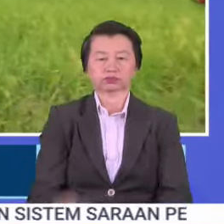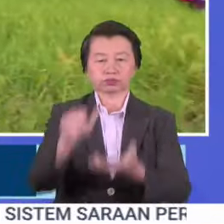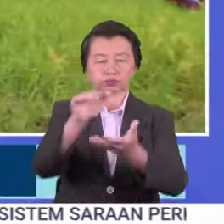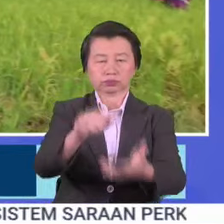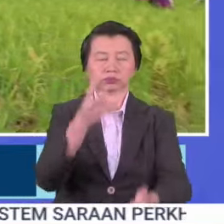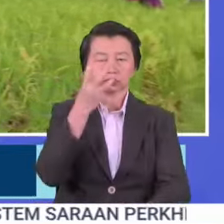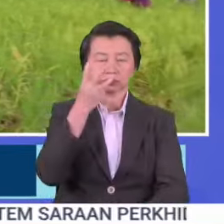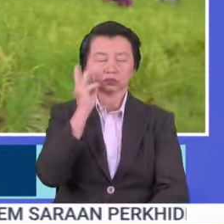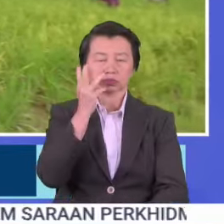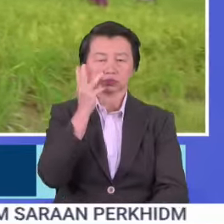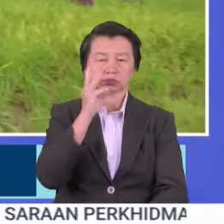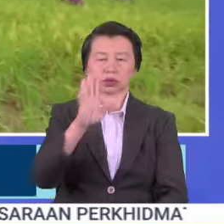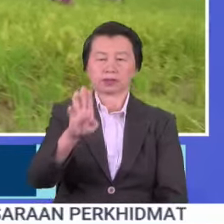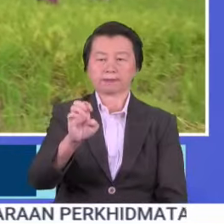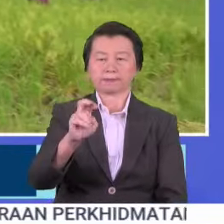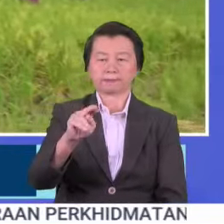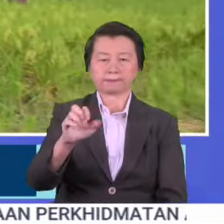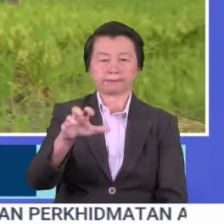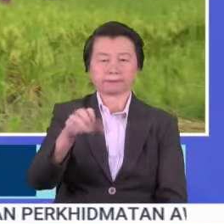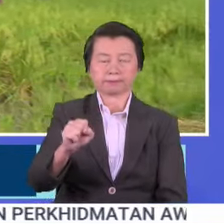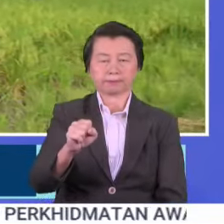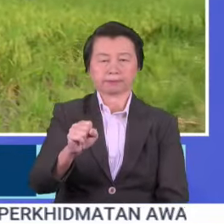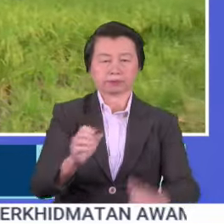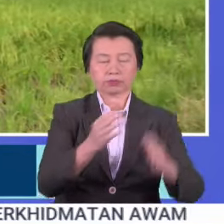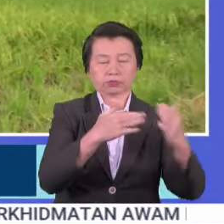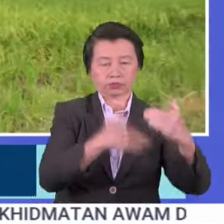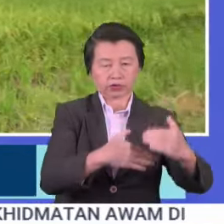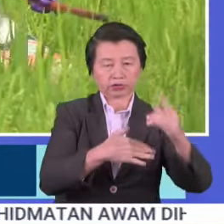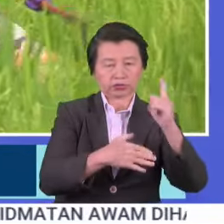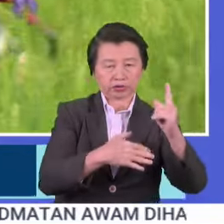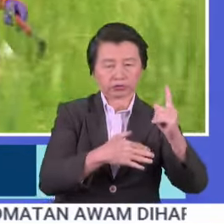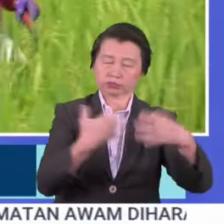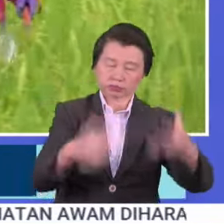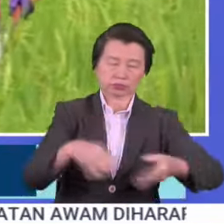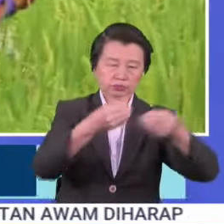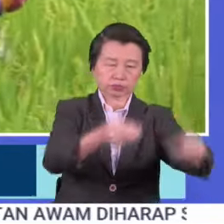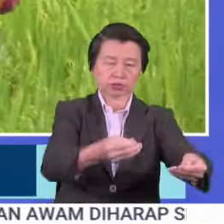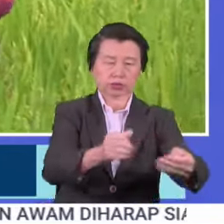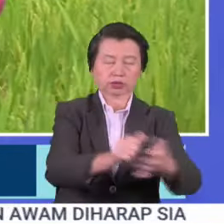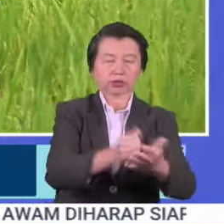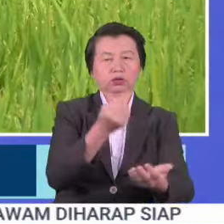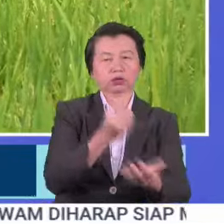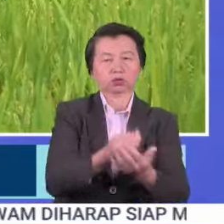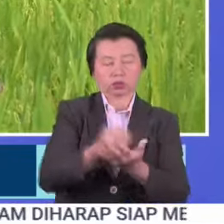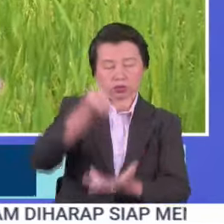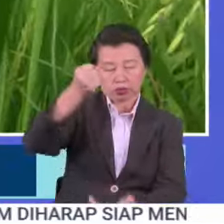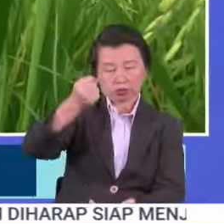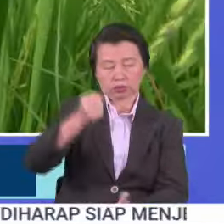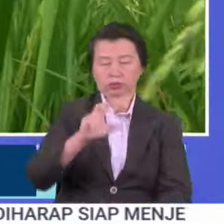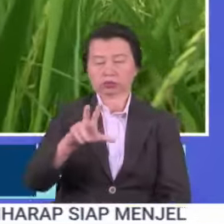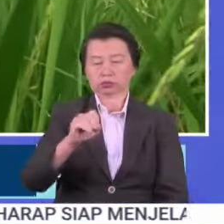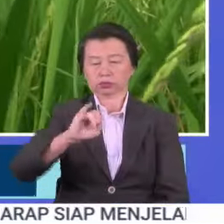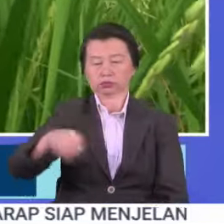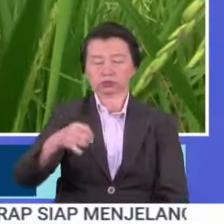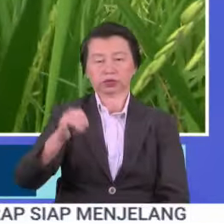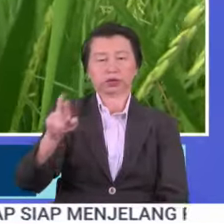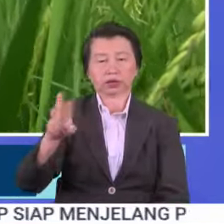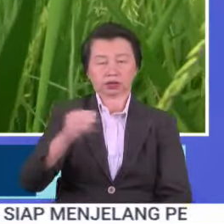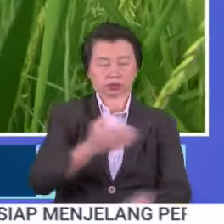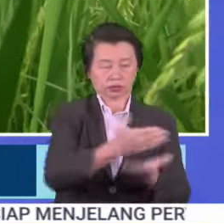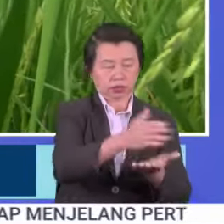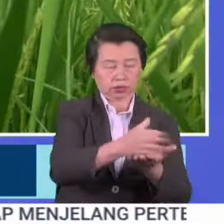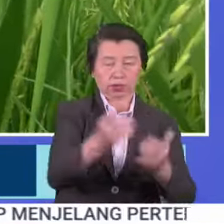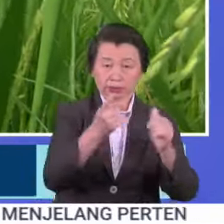Sumbangan Padi Beras Nasional Berhad Bernas Fasa 1 dan 2 selesai disalur dengan implikasi kewangan RM30 juta. Agihan